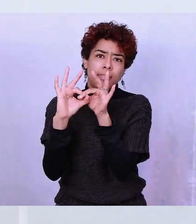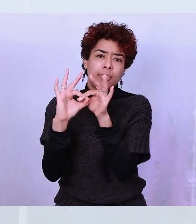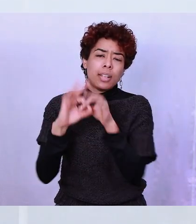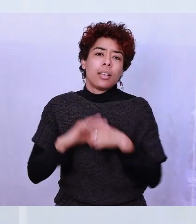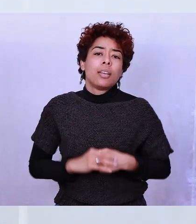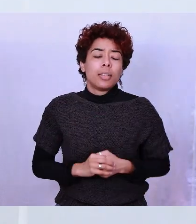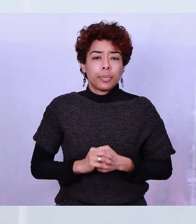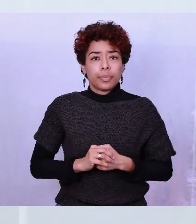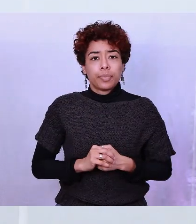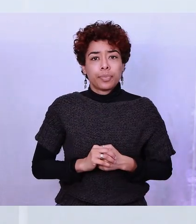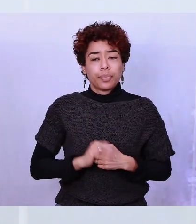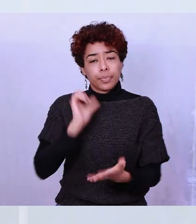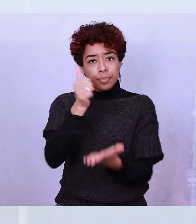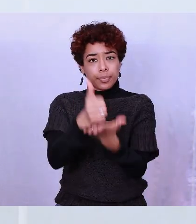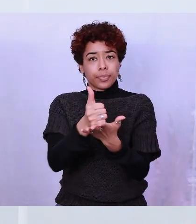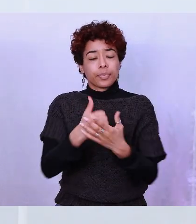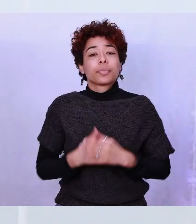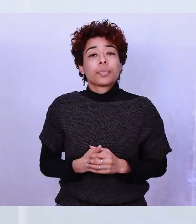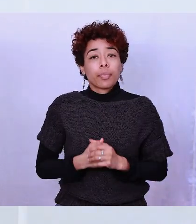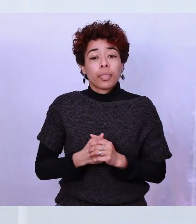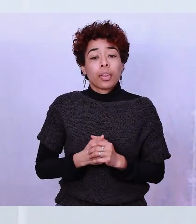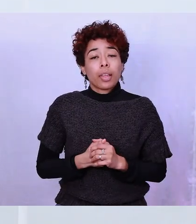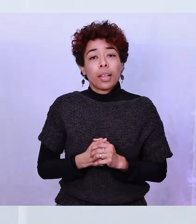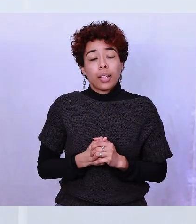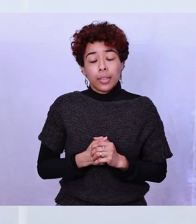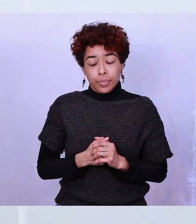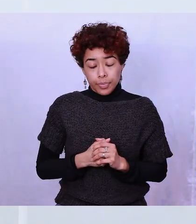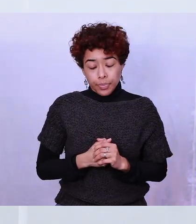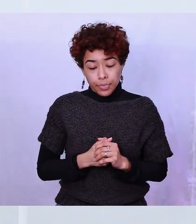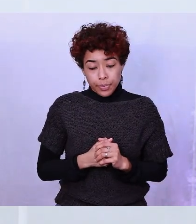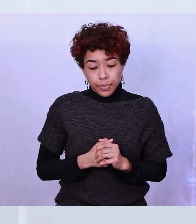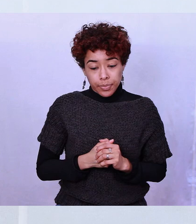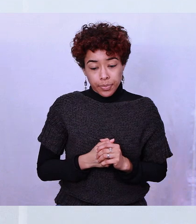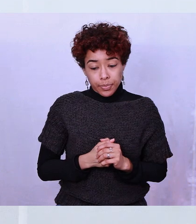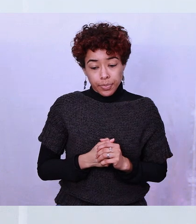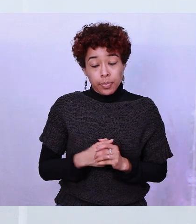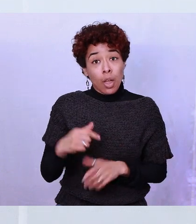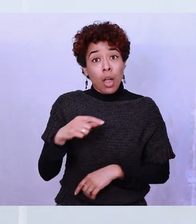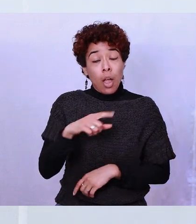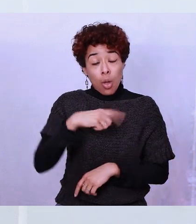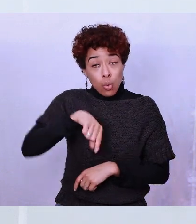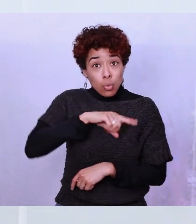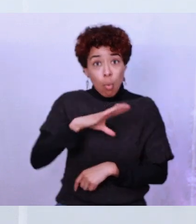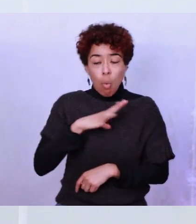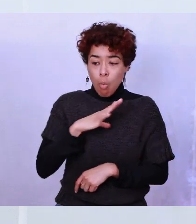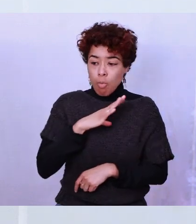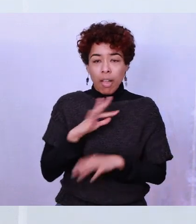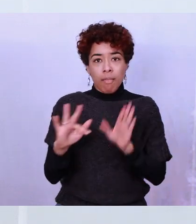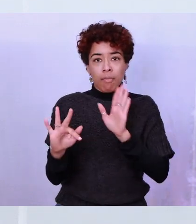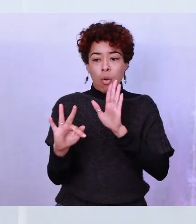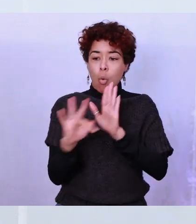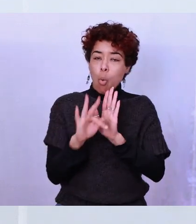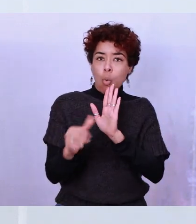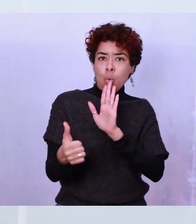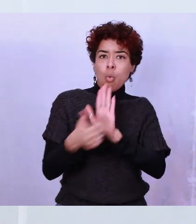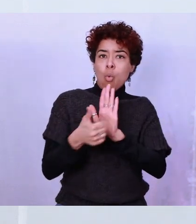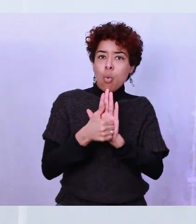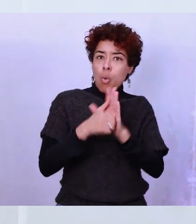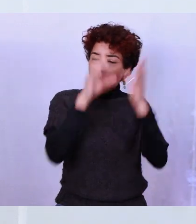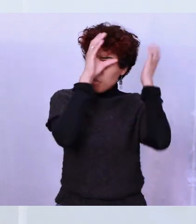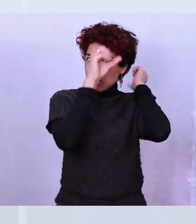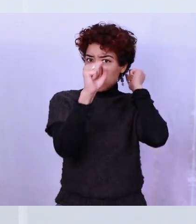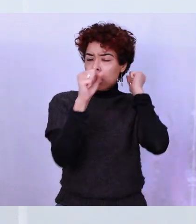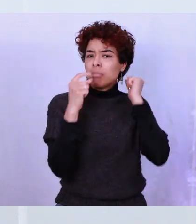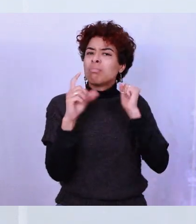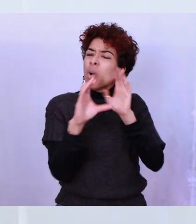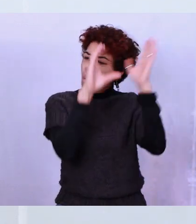Amen. Nous faisons et nous avons cette fonction d'ambassadeur pour Christ. Un ambassadeur, c'est